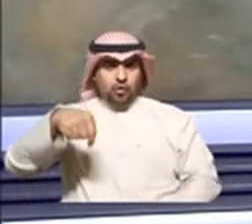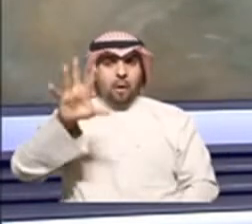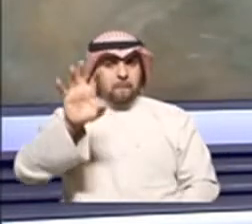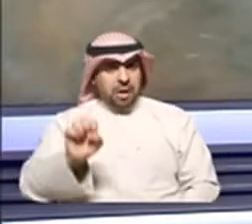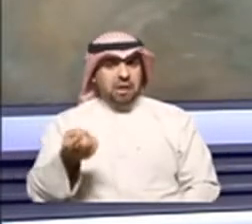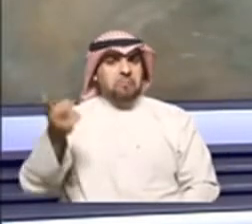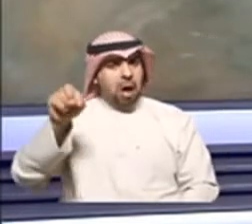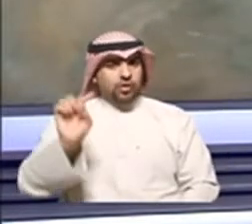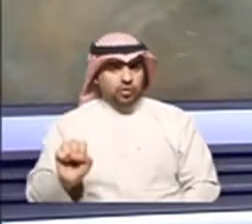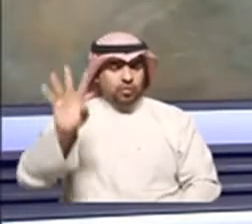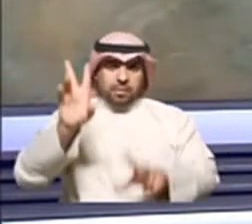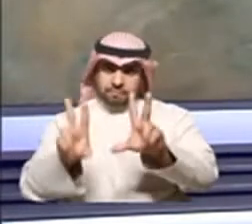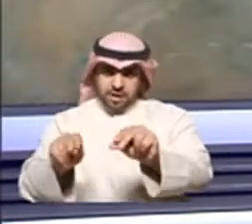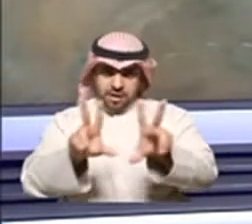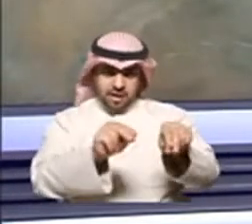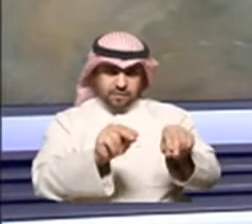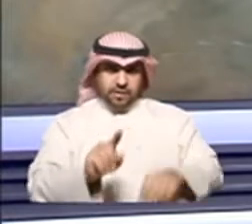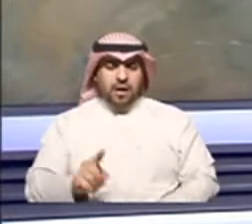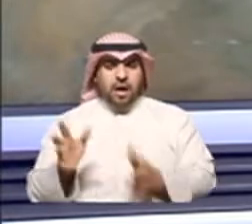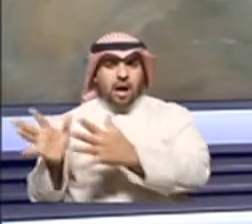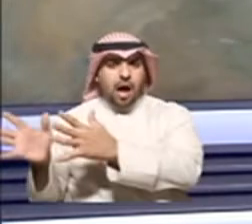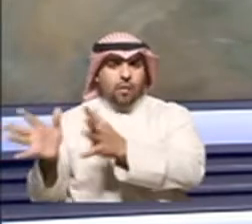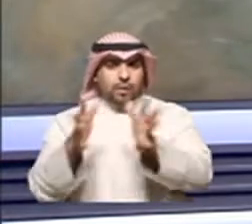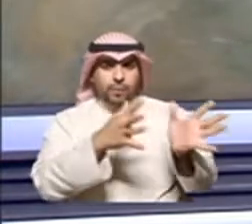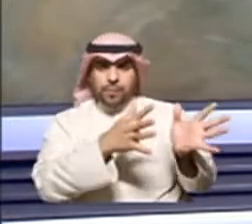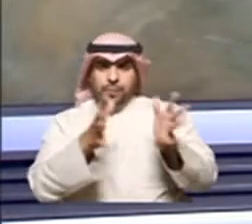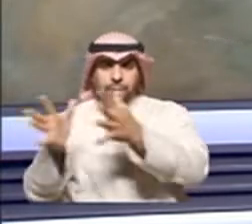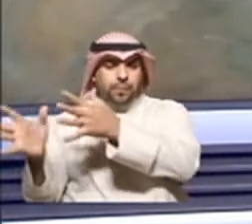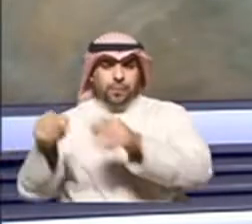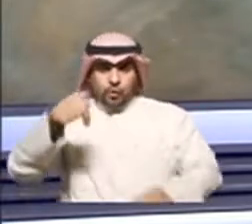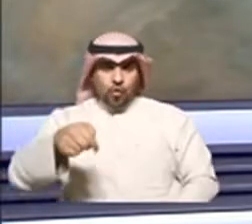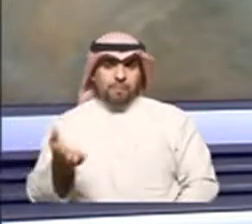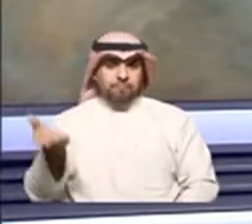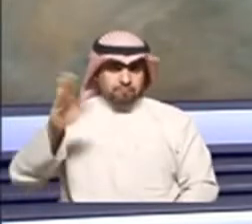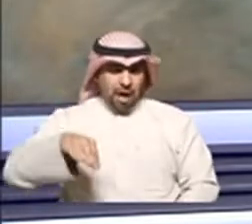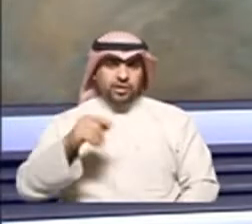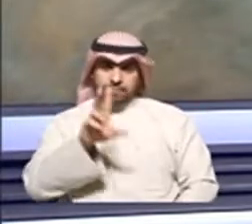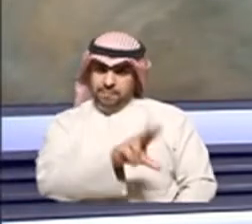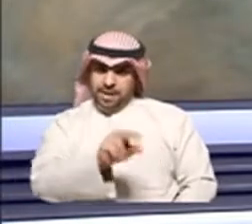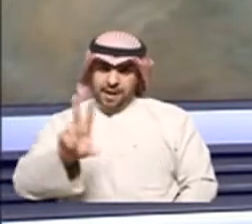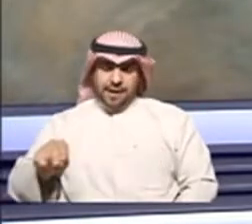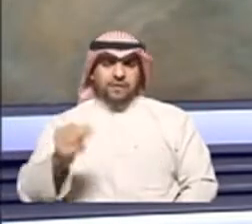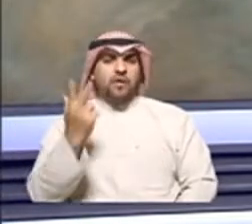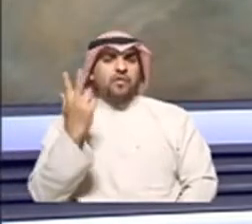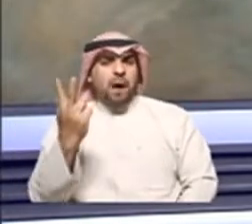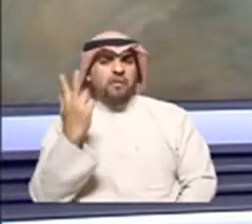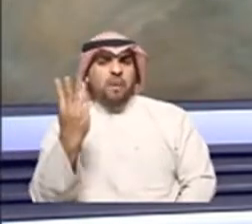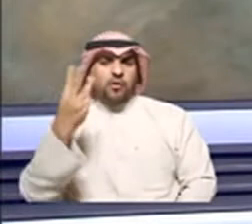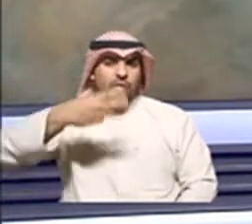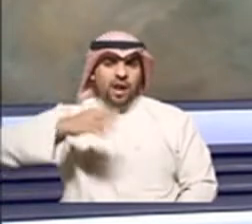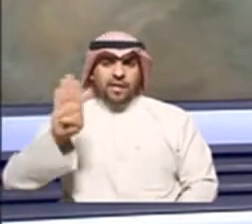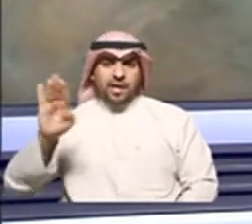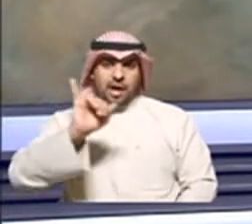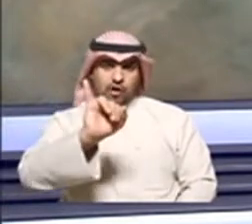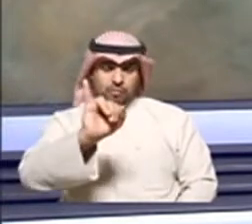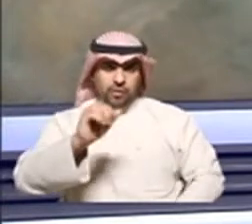كوس، وسرعتها تتراوح ما بين 8 إلى 30 كيلومتر في الساعة مع عبور لبعض السحب بين الحين والآخر. الأجواء الباردة راح تستمر ويانا